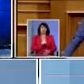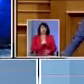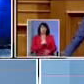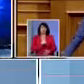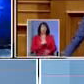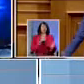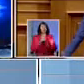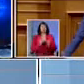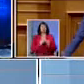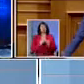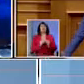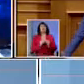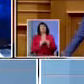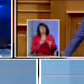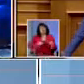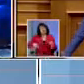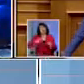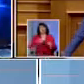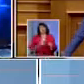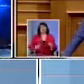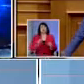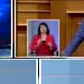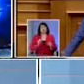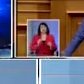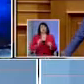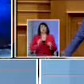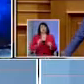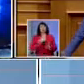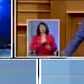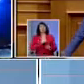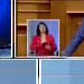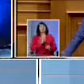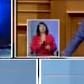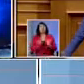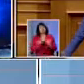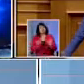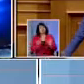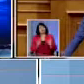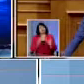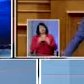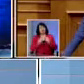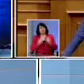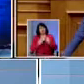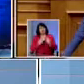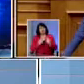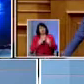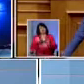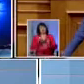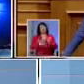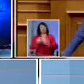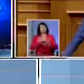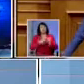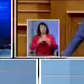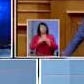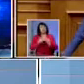εγώ με αυτό γαλουχήθηκα. Ο Αλέξανδρος Παπαναστασίου που είχε πει ότι η χώρα χωρίς απλή αναλογική δεν είναι δημοκρατική χώρα. Ναι. Τον